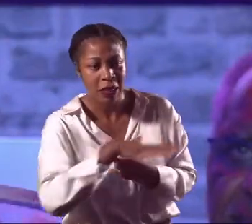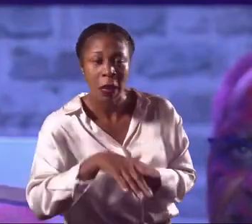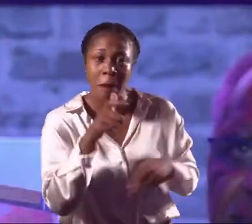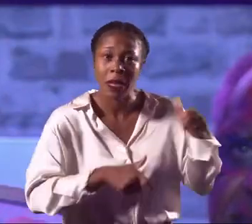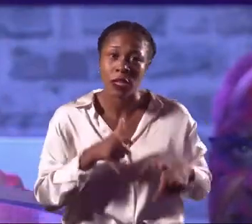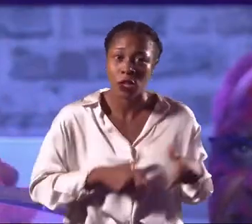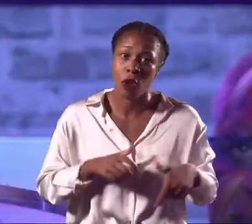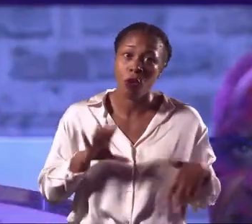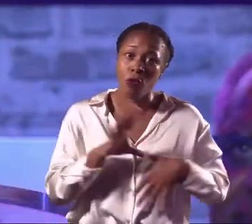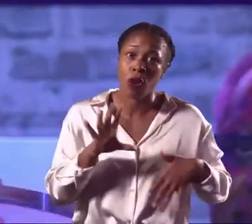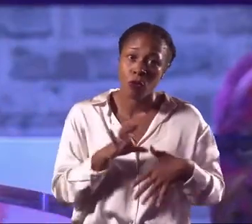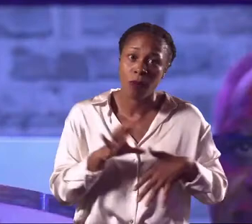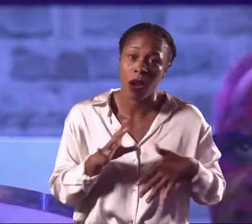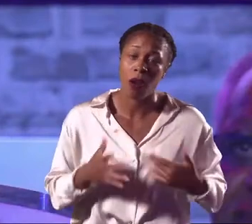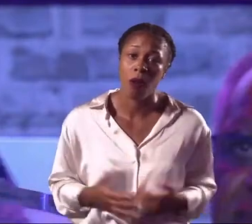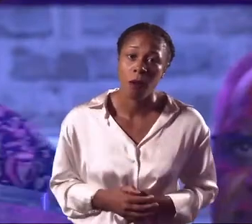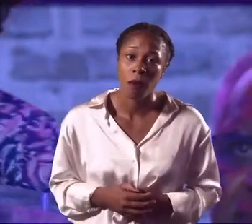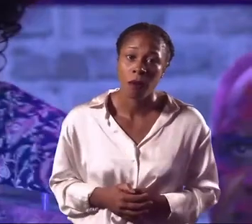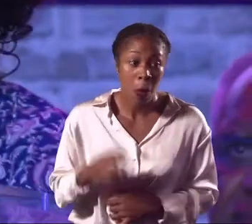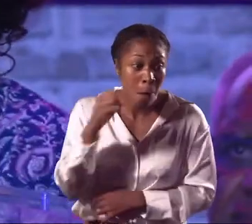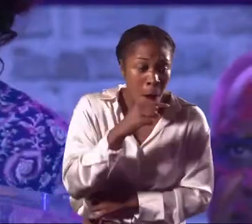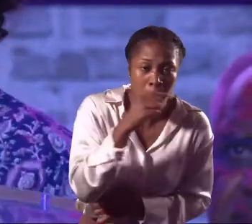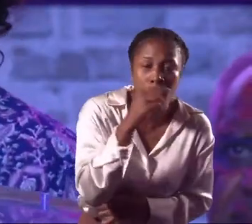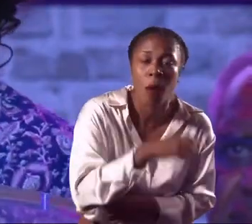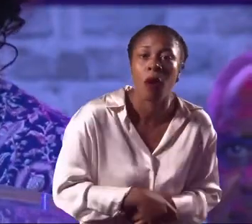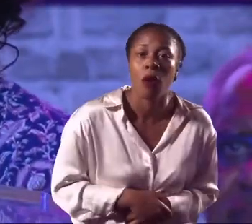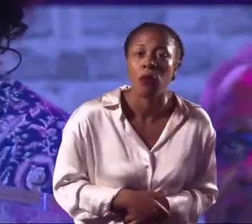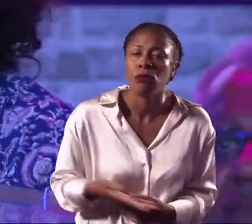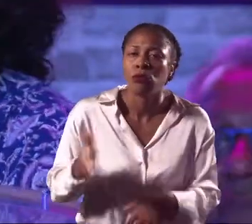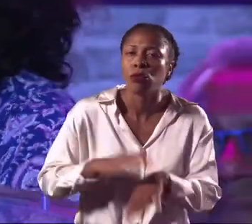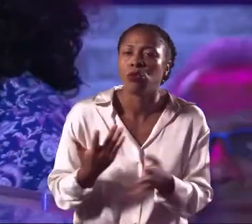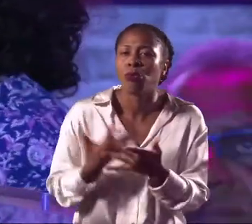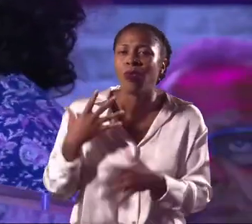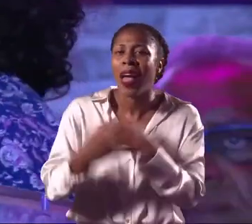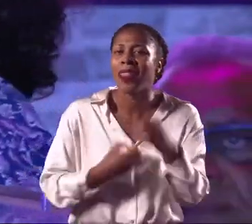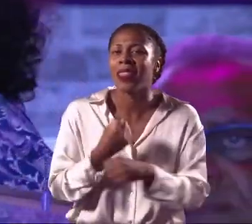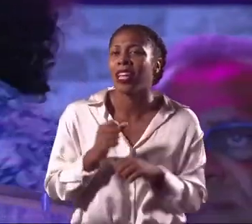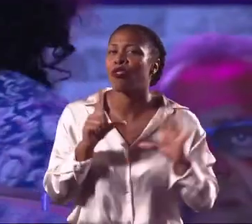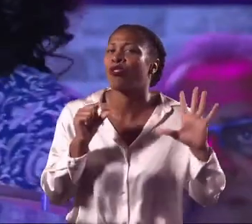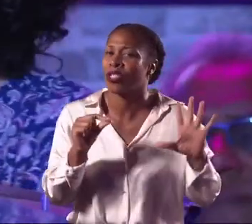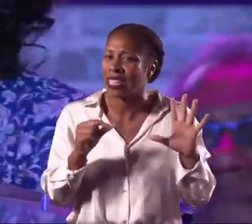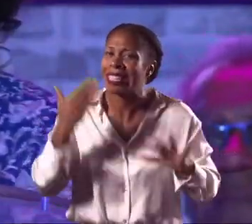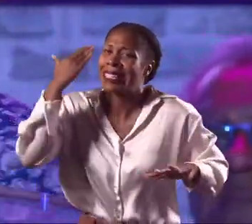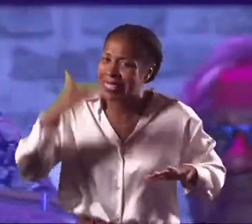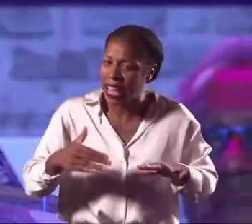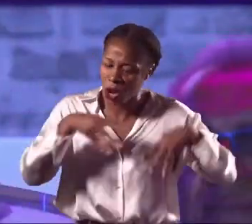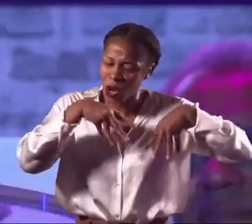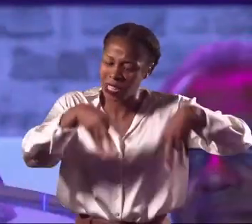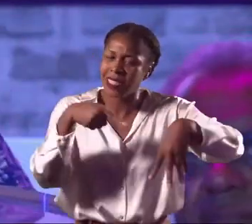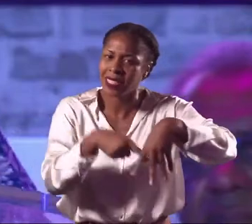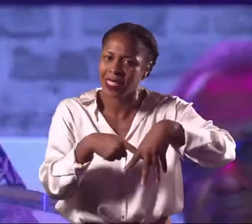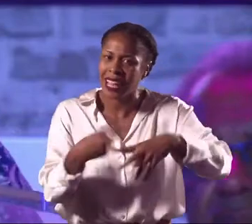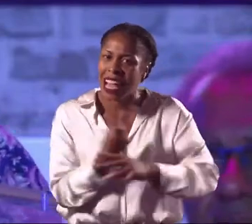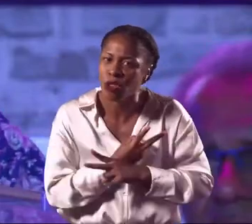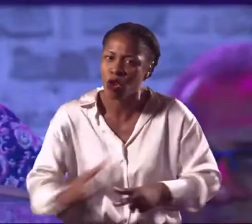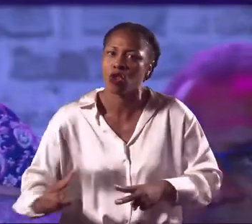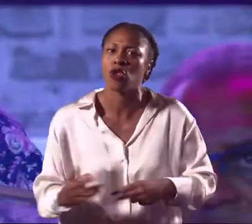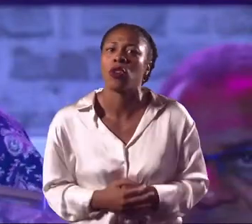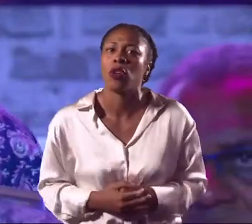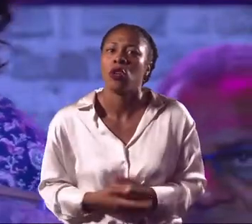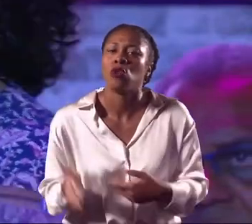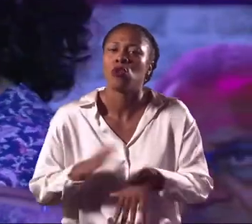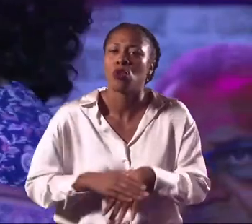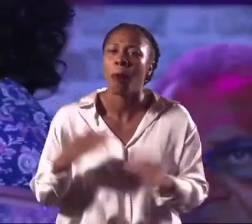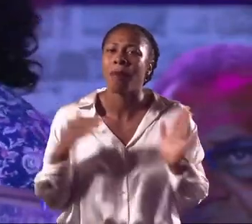années 1970 que le chlordécone est dangereux, qu'on a attendu 1993 en Guadeloupe